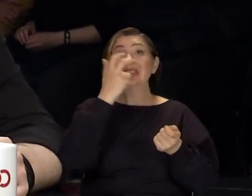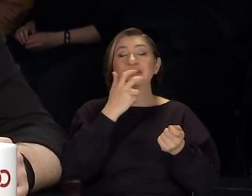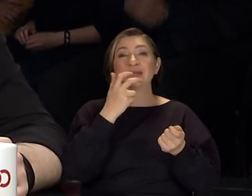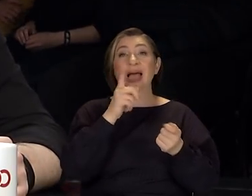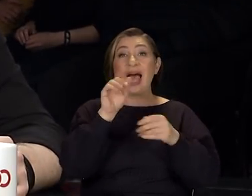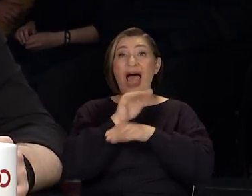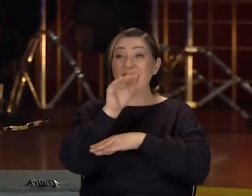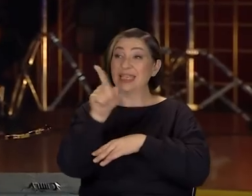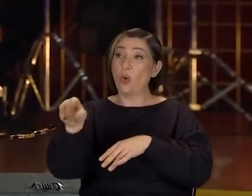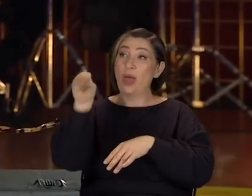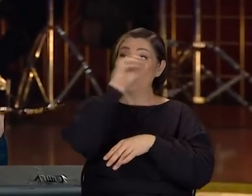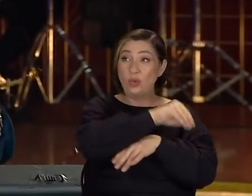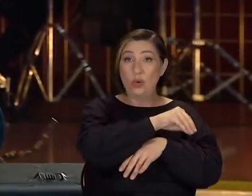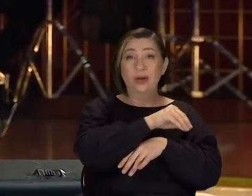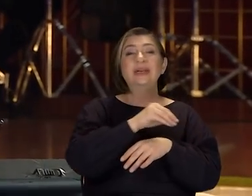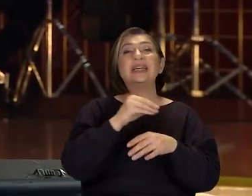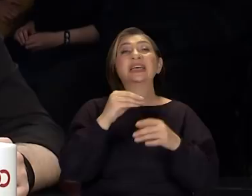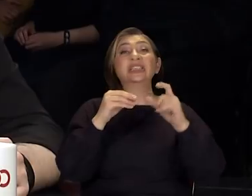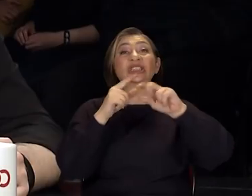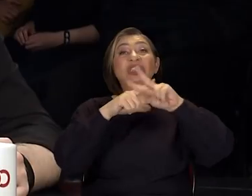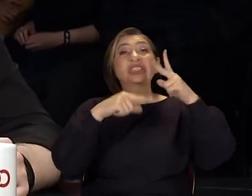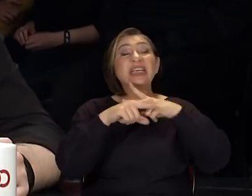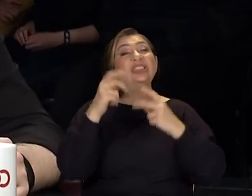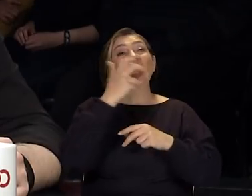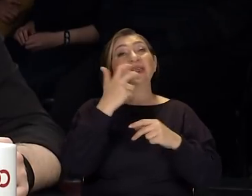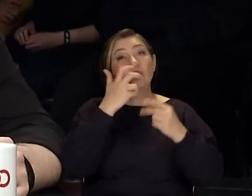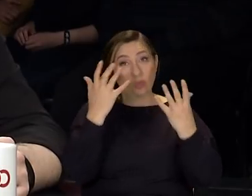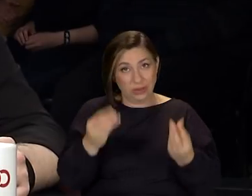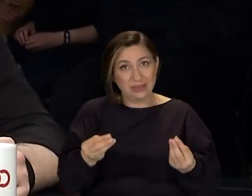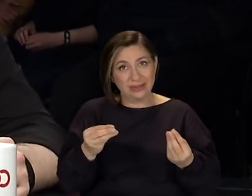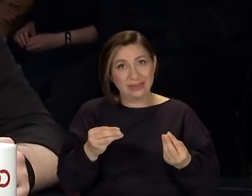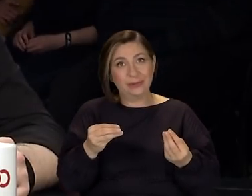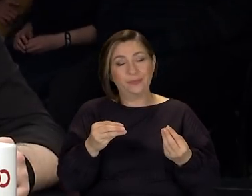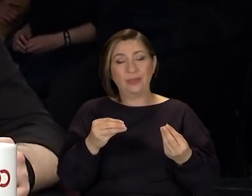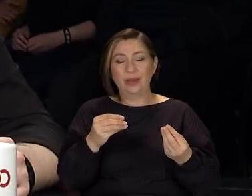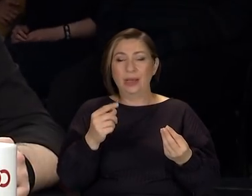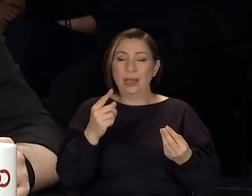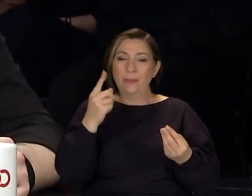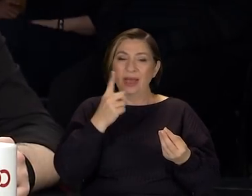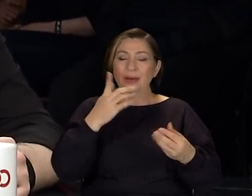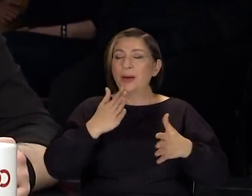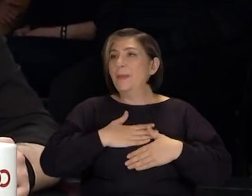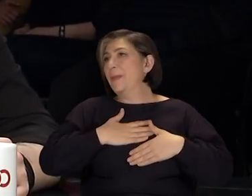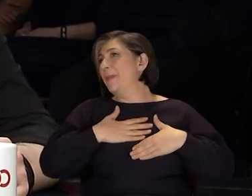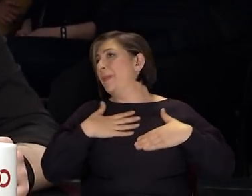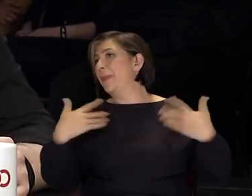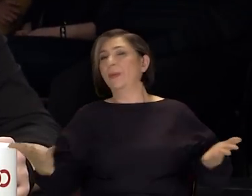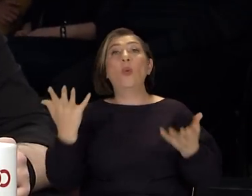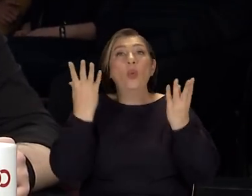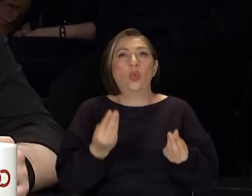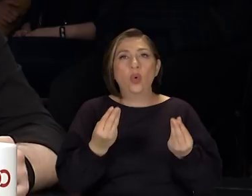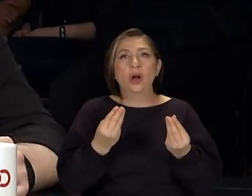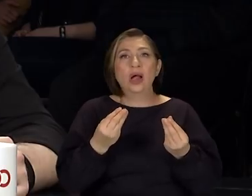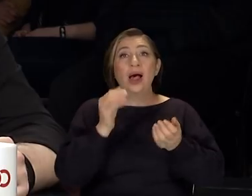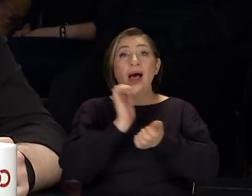şarkıcılık. Hayat seni oraya getiriyor. Çünkü caz şarkıcısı olursanız ve işte bir yerde yıldığınız zaman oluyor. Yani